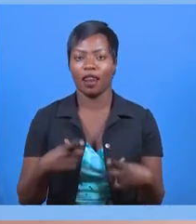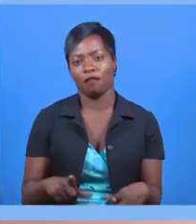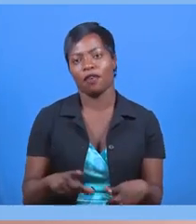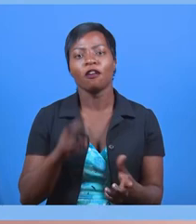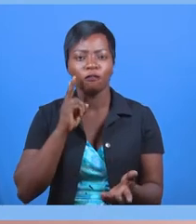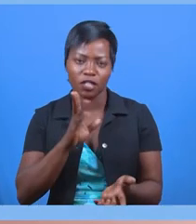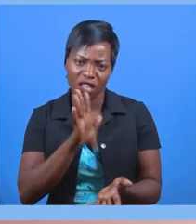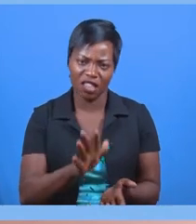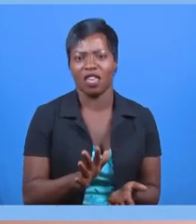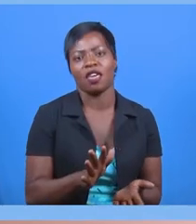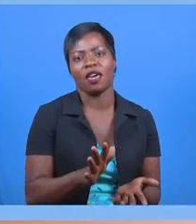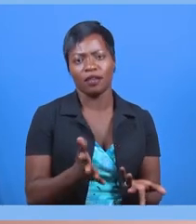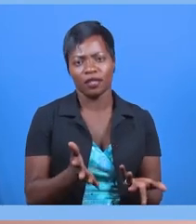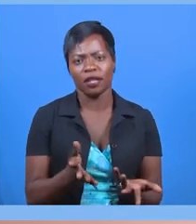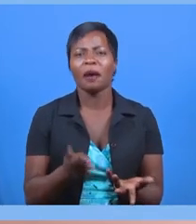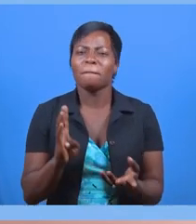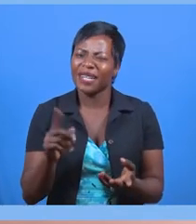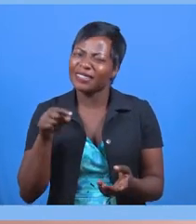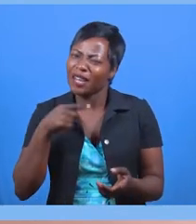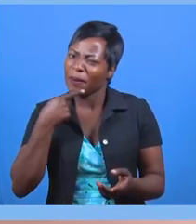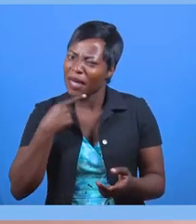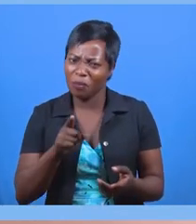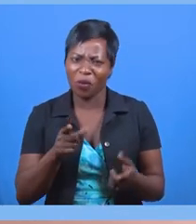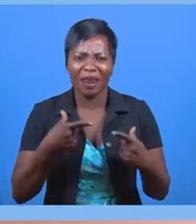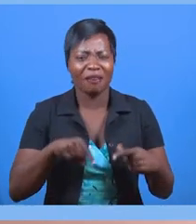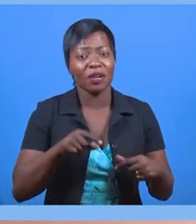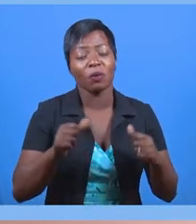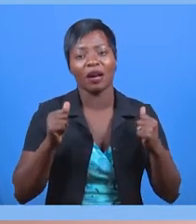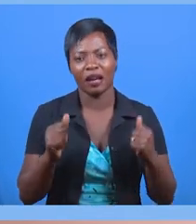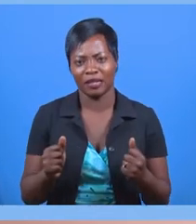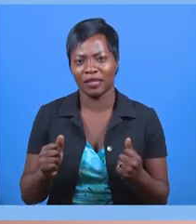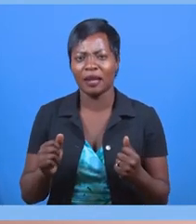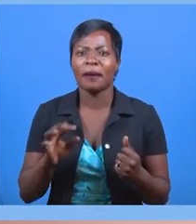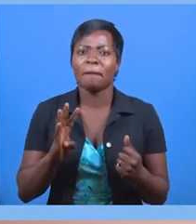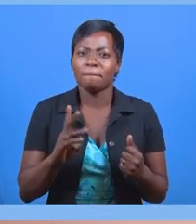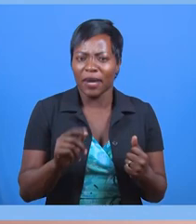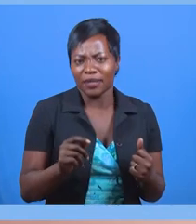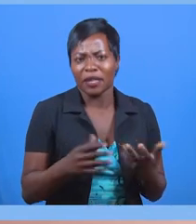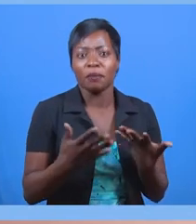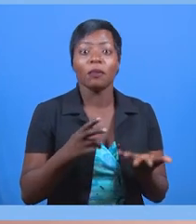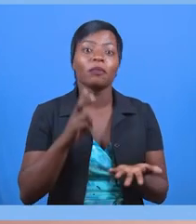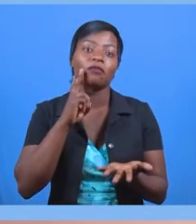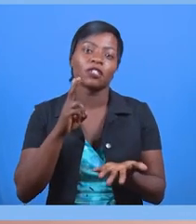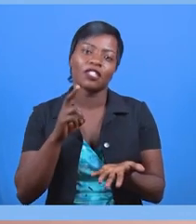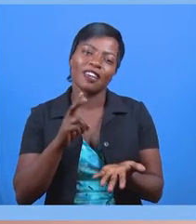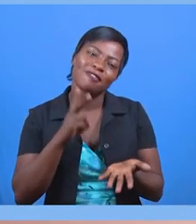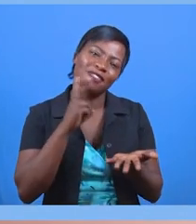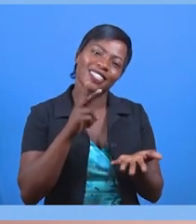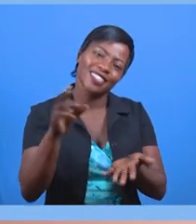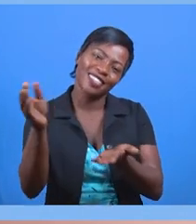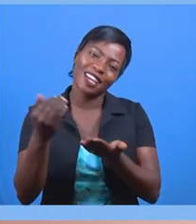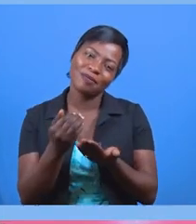zvichiri kugoneka here tambobvunza mubvunzo wokuti pane anorambidza vaenzi here kuuya nevakabata vaenzi vanogona kutouyiwo